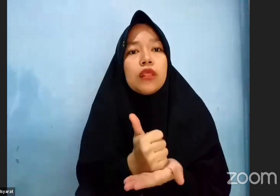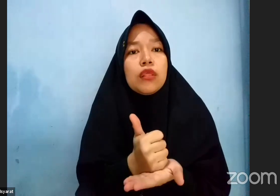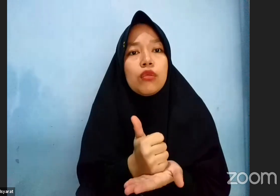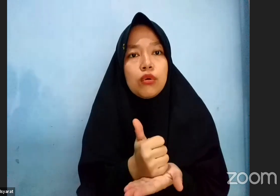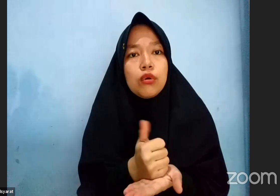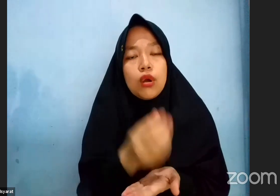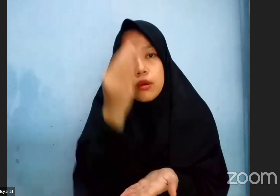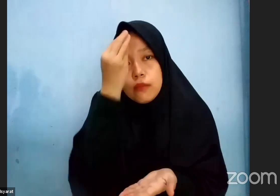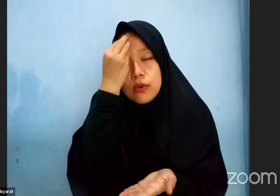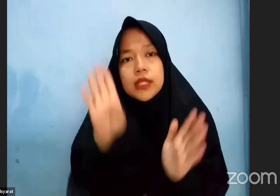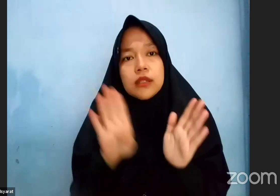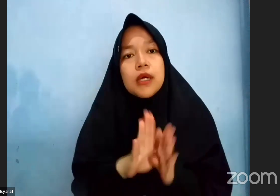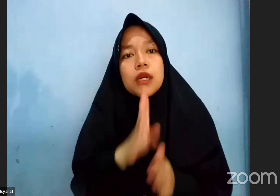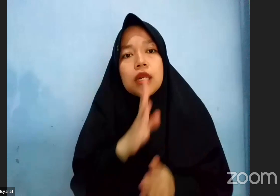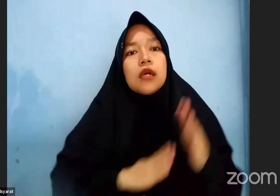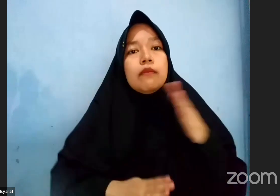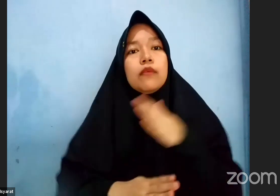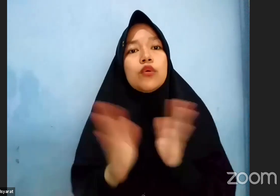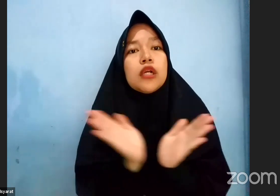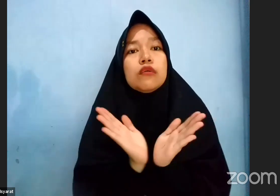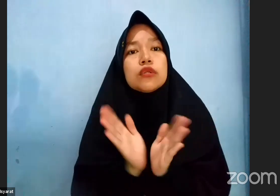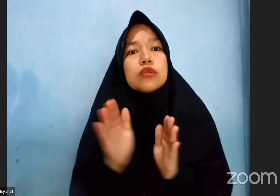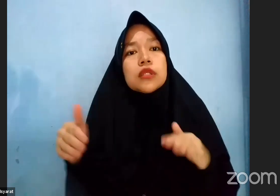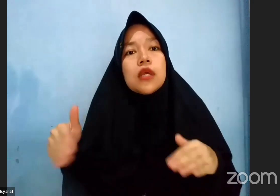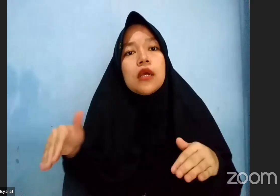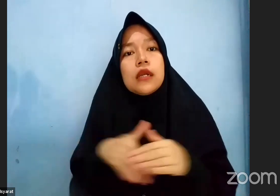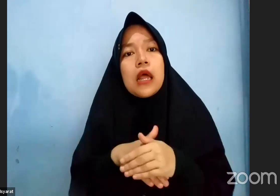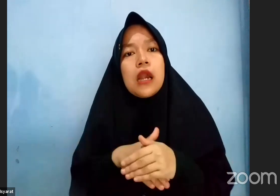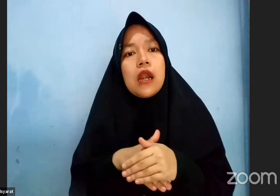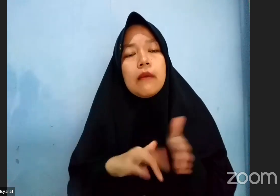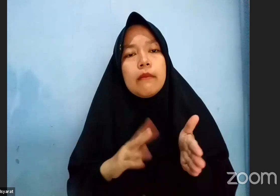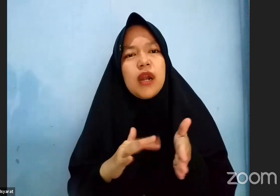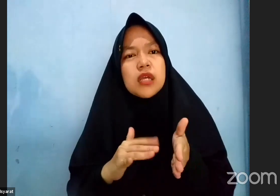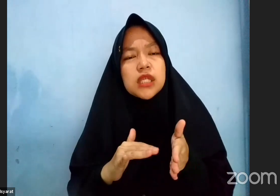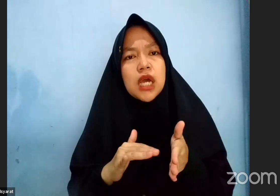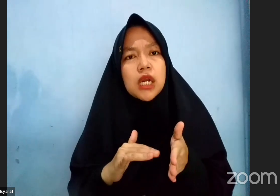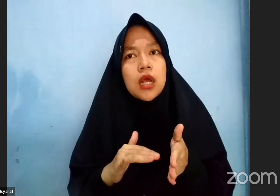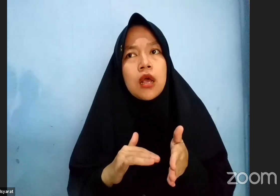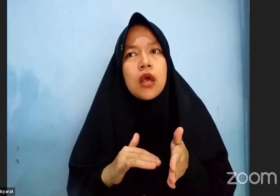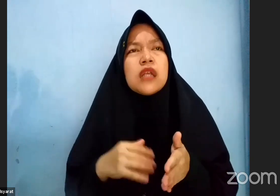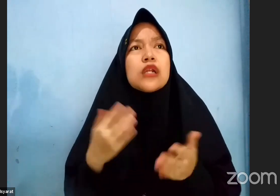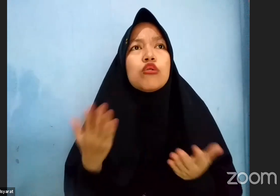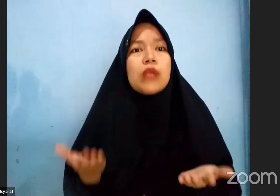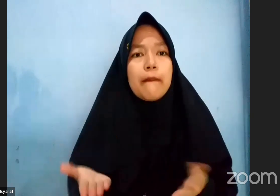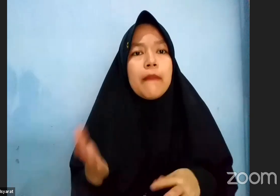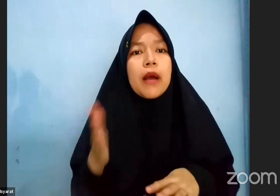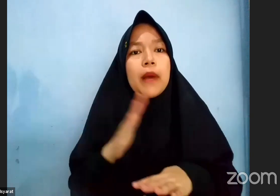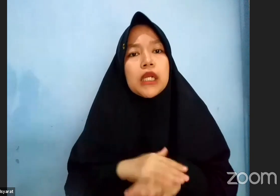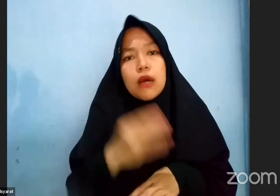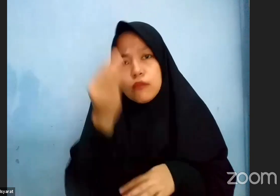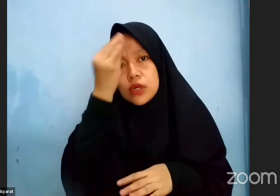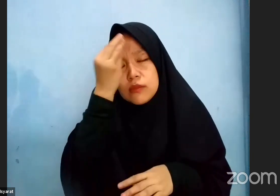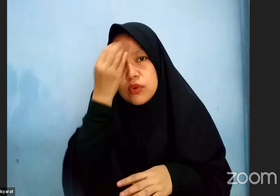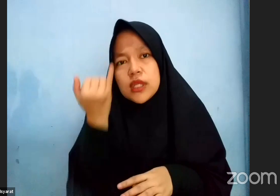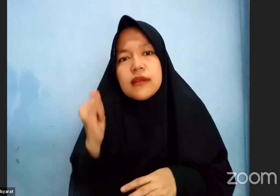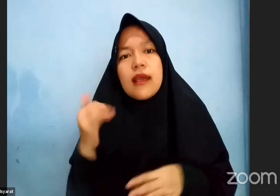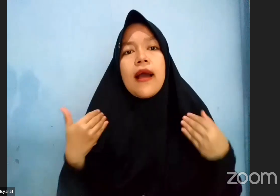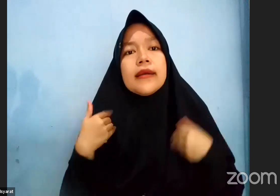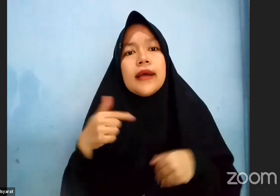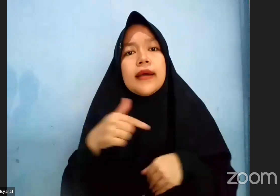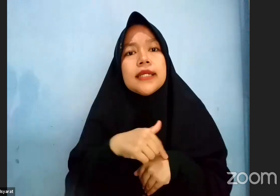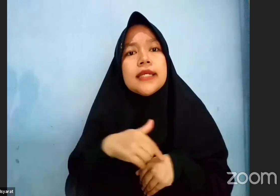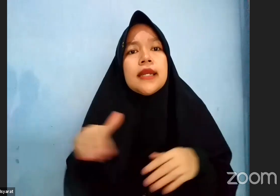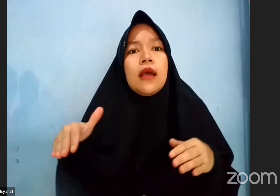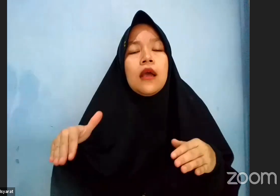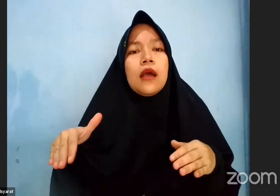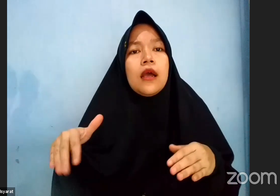ketuk-ketuk Tama di daerah-daerah yang mereka tidak bisa mendapatkan sinyal Jadi kalau radio mungkin ini kan